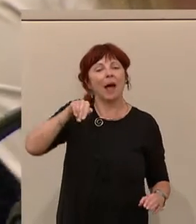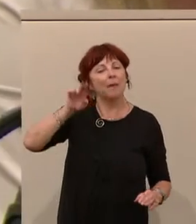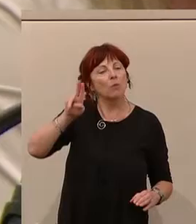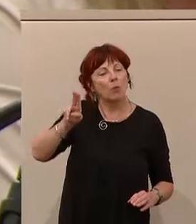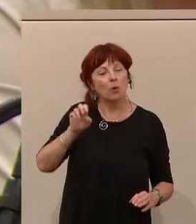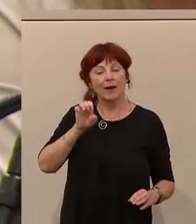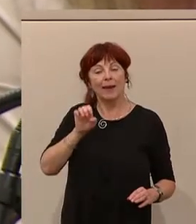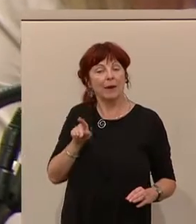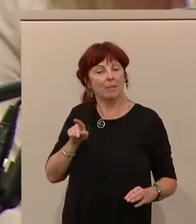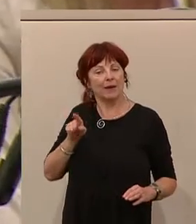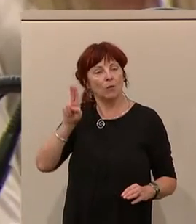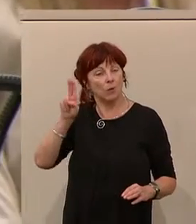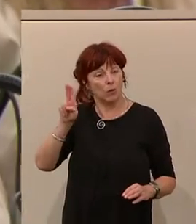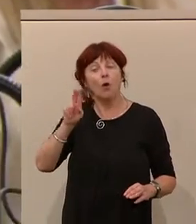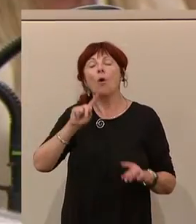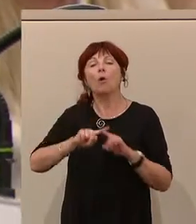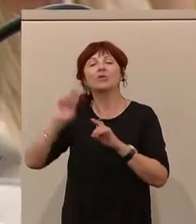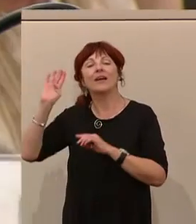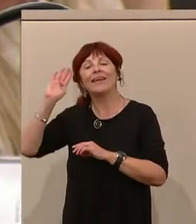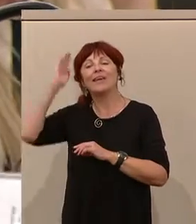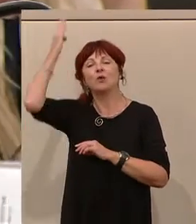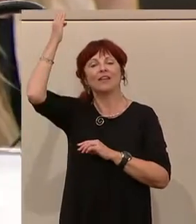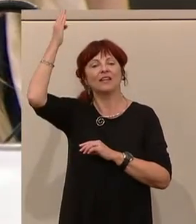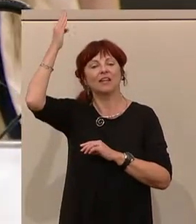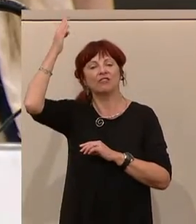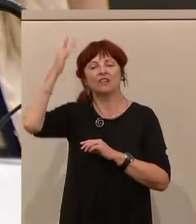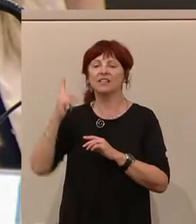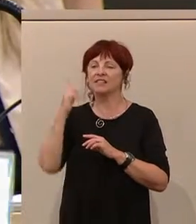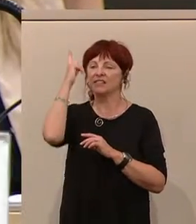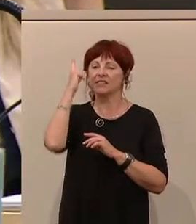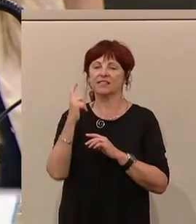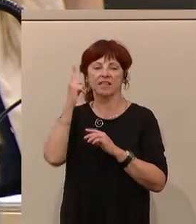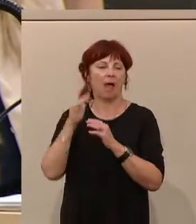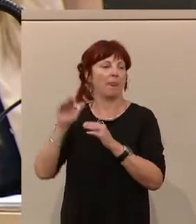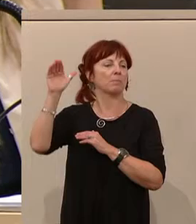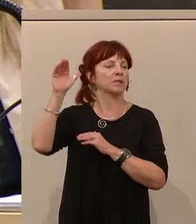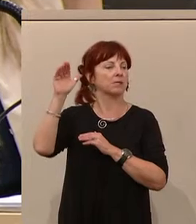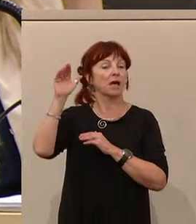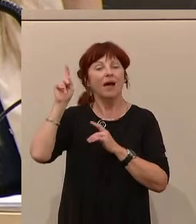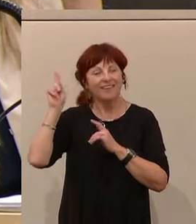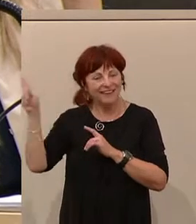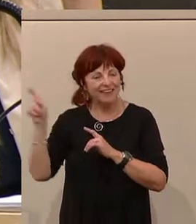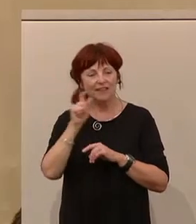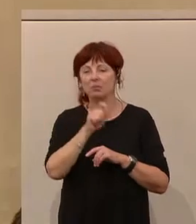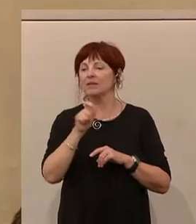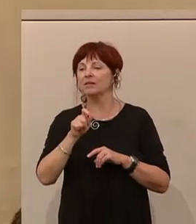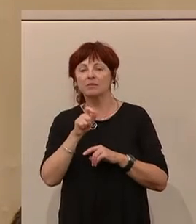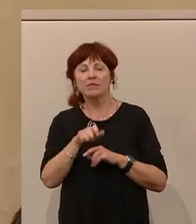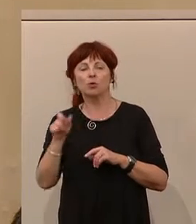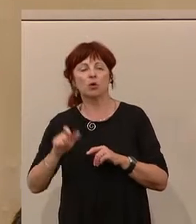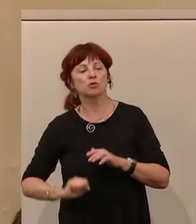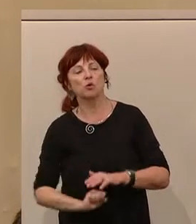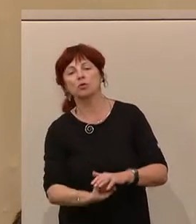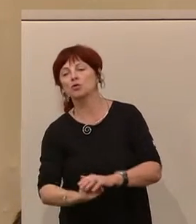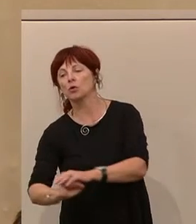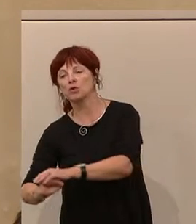allen EPUs und vor allem den innovativen Start-ups, dass Sie hier ansetzen und denen unter die Arme greifen. Aber in der ÖVP